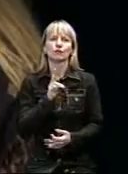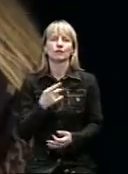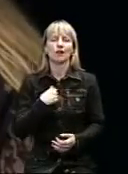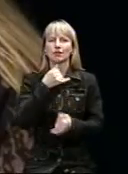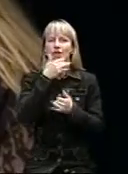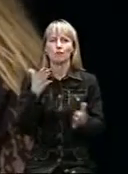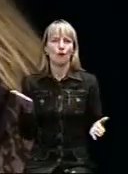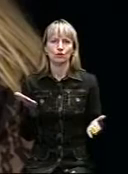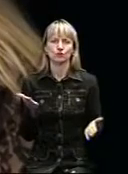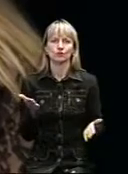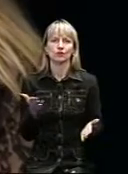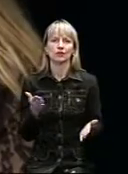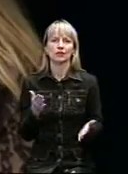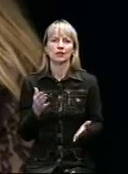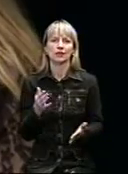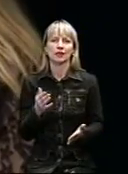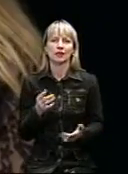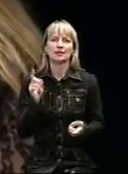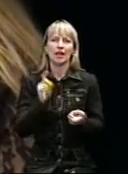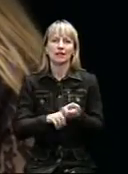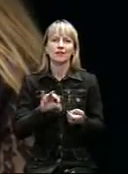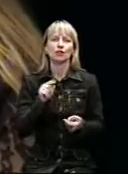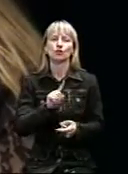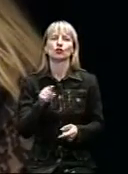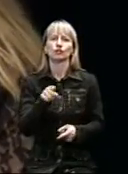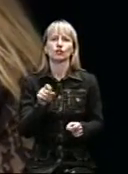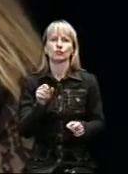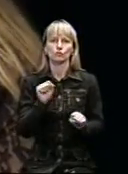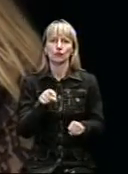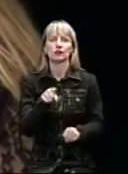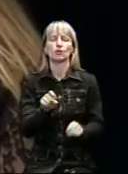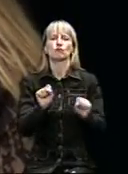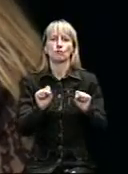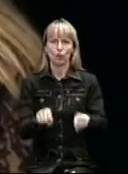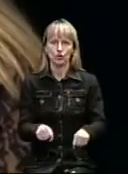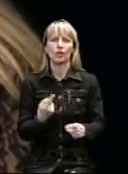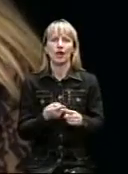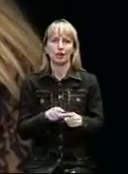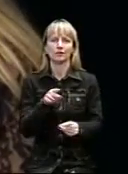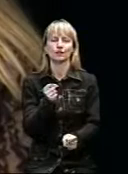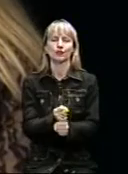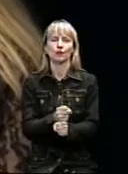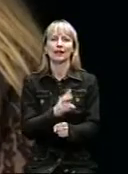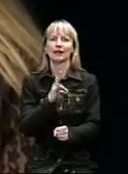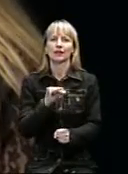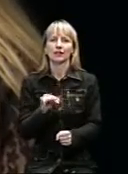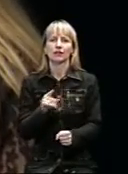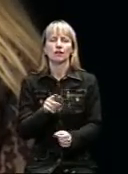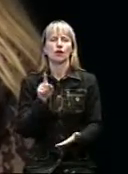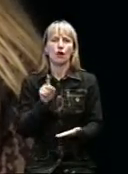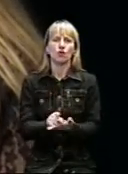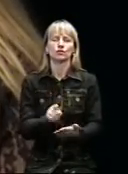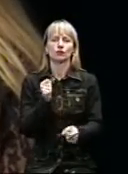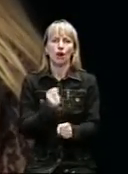не можу». Залежить від того, що ти кажеш. Ти можеш, ти це зробиш. Ні, то ні. Тобі ж не кажуть, що ти маєш